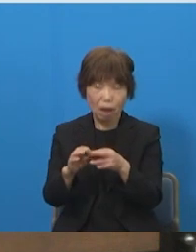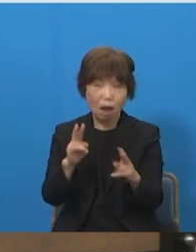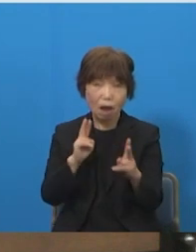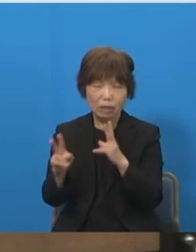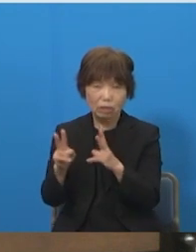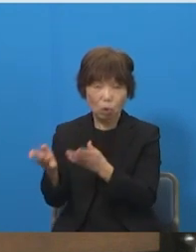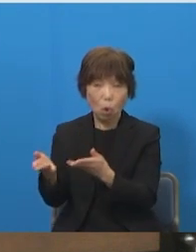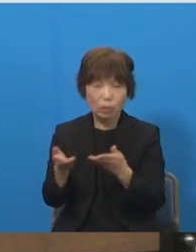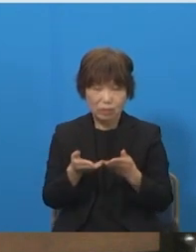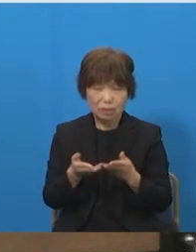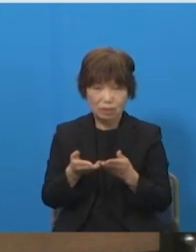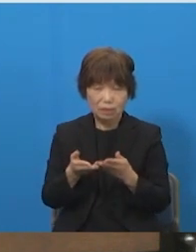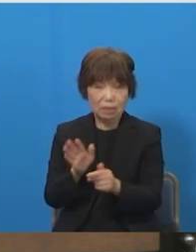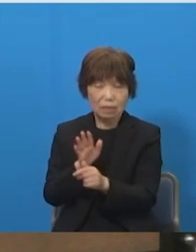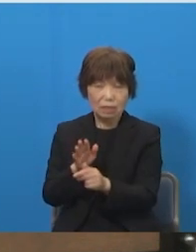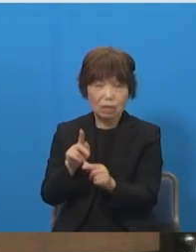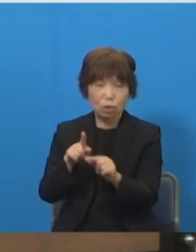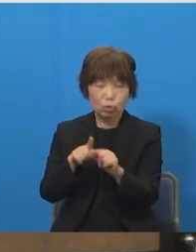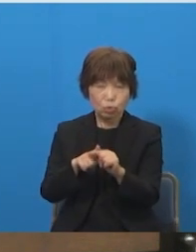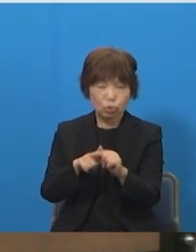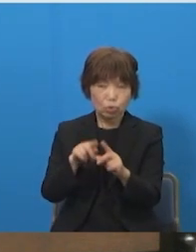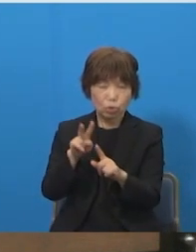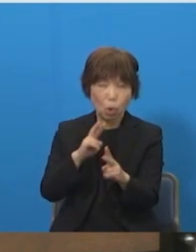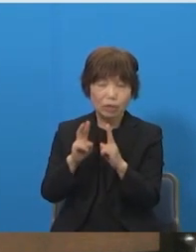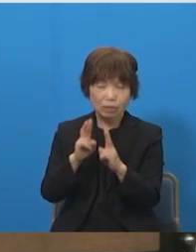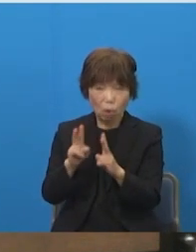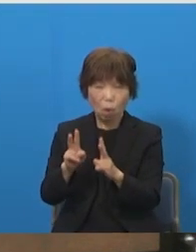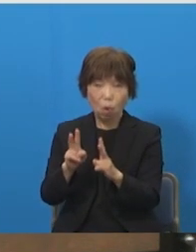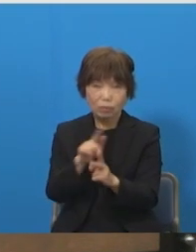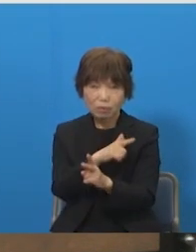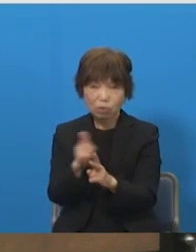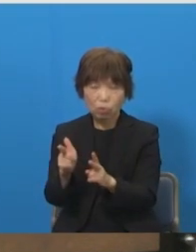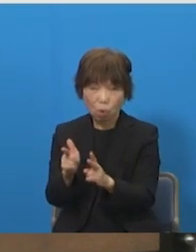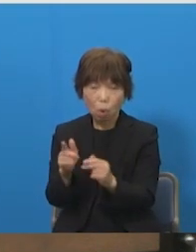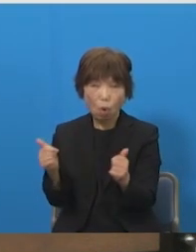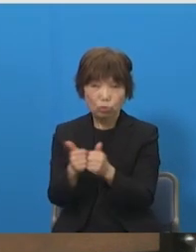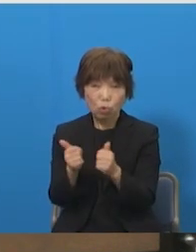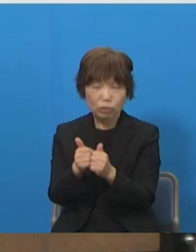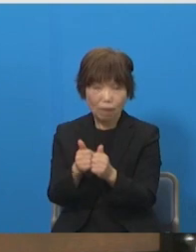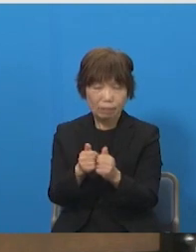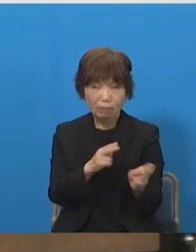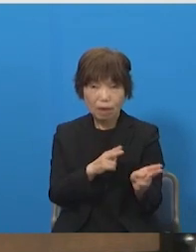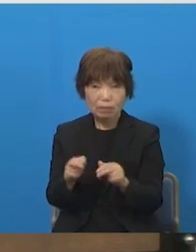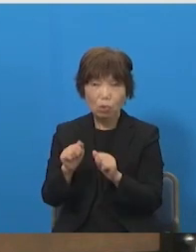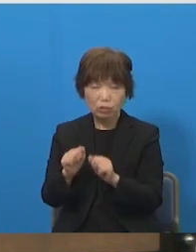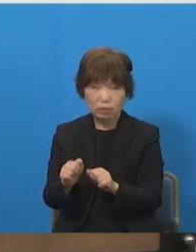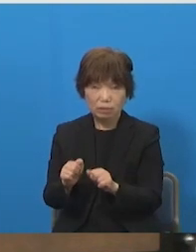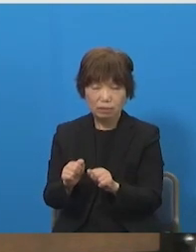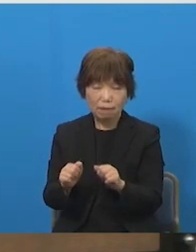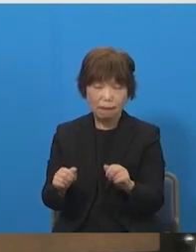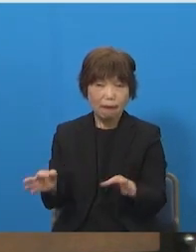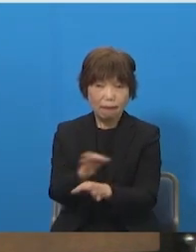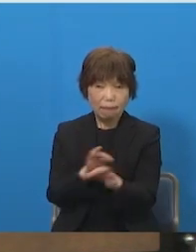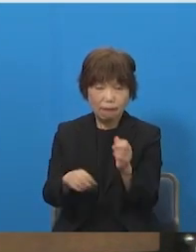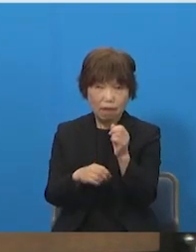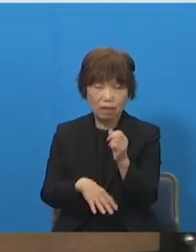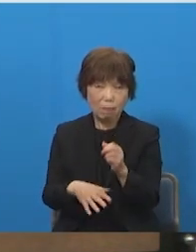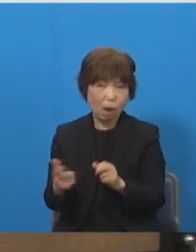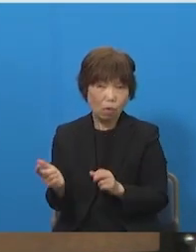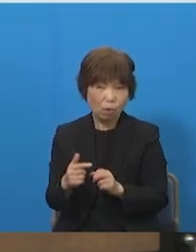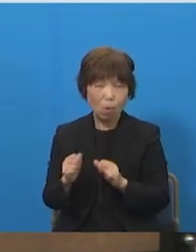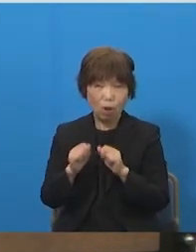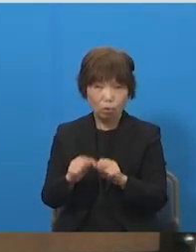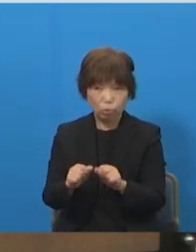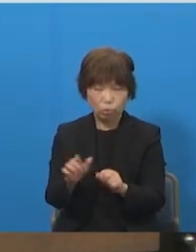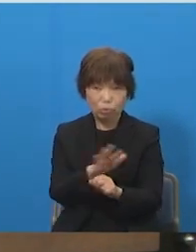企業立地支援、地域企業、中小企業の相談支援体制を充実し、経営基盤を強化など、現役世代を中心に